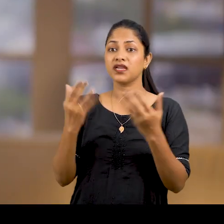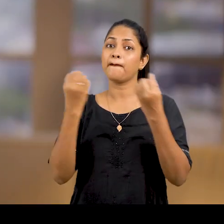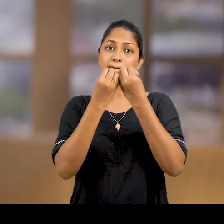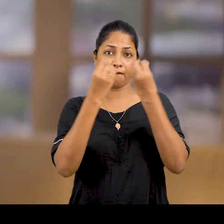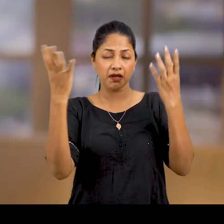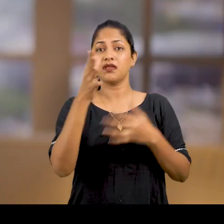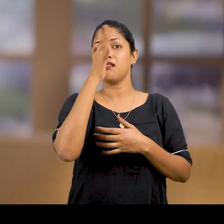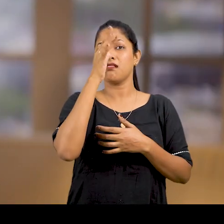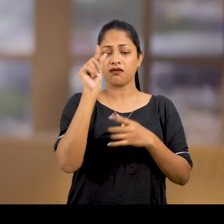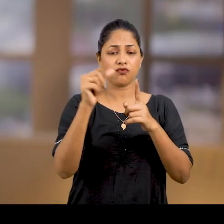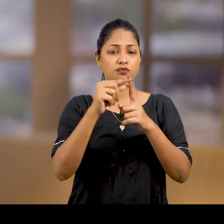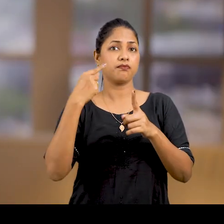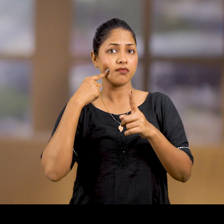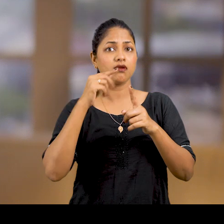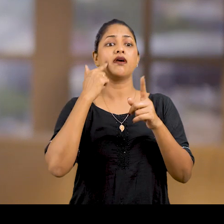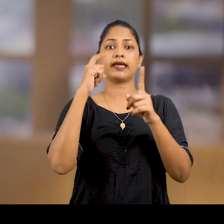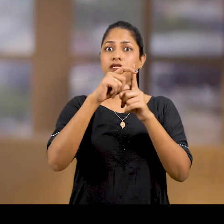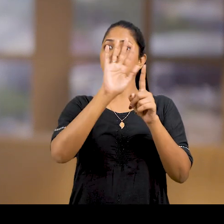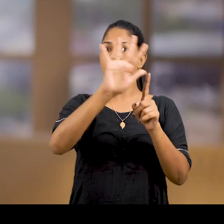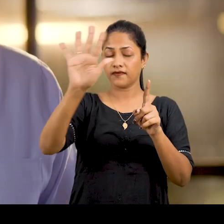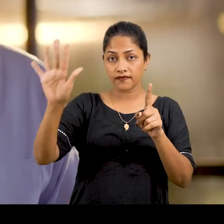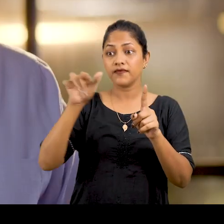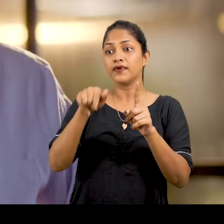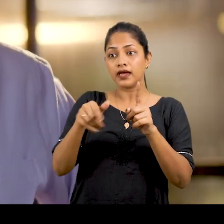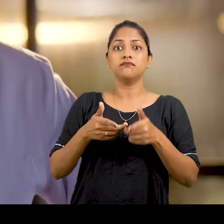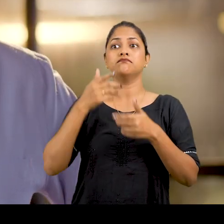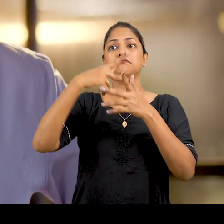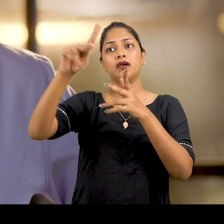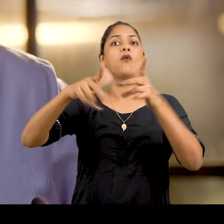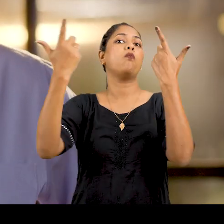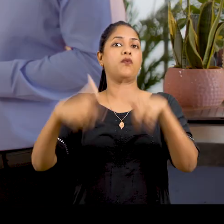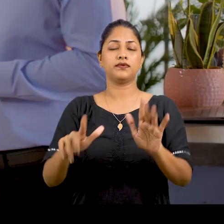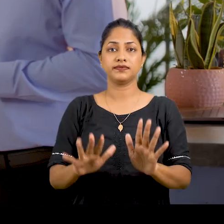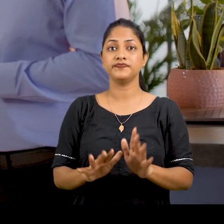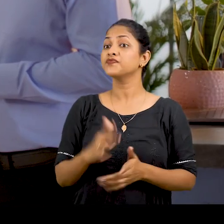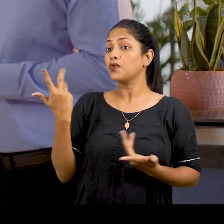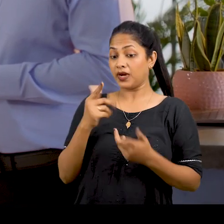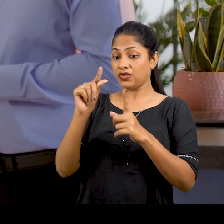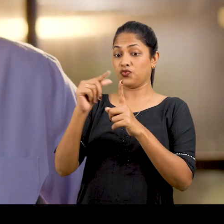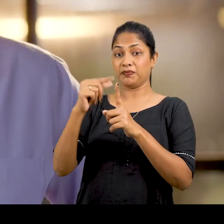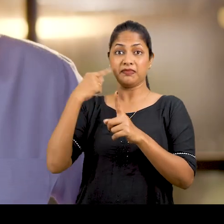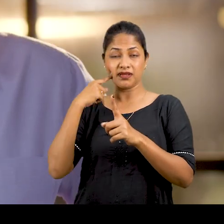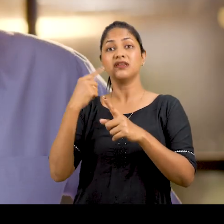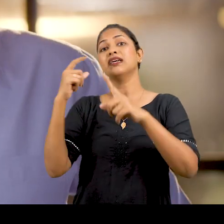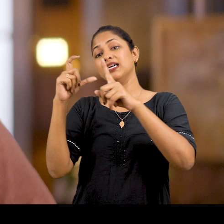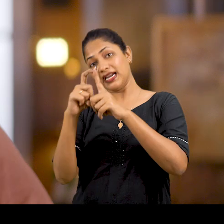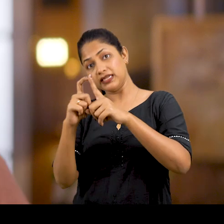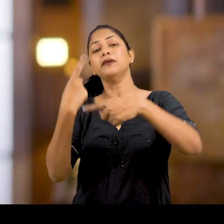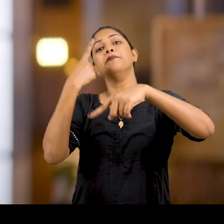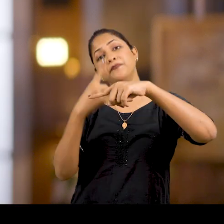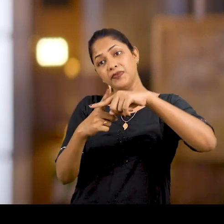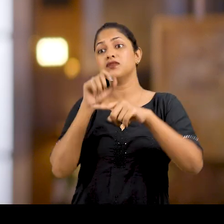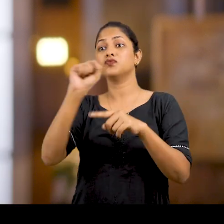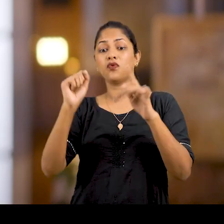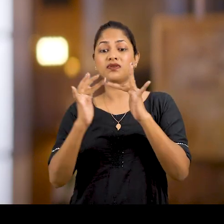చాలాసార్లు మోసపూరిత యూపీఐ ఐడికి డబ్బును ట్రాన్స్ఫర్ చేయడం వలన పంపిన వారికి నష్టం రావచ్చు. కేవలం యూపీఐ ఐడి మాత్రమే కాదు, కొన్నిసార్లు